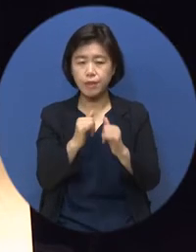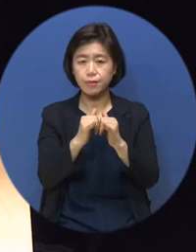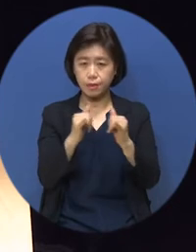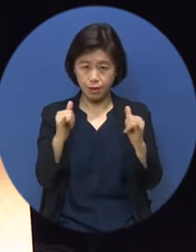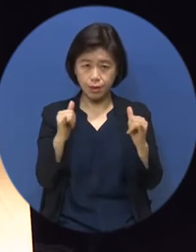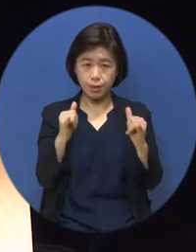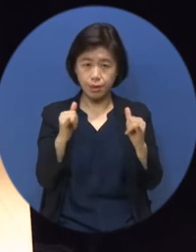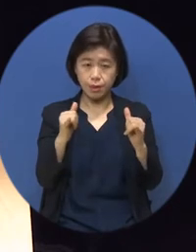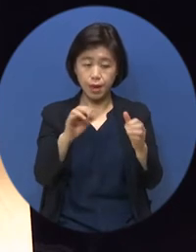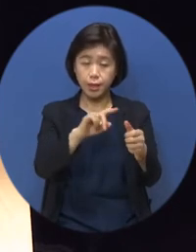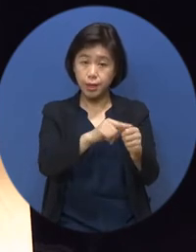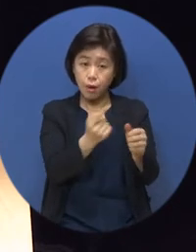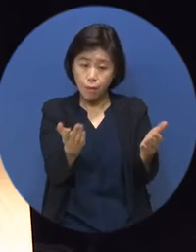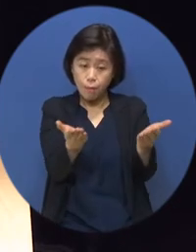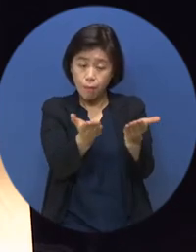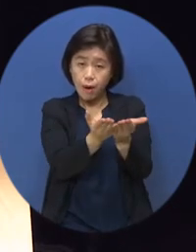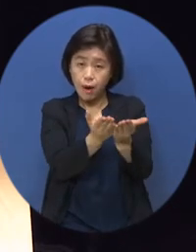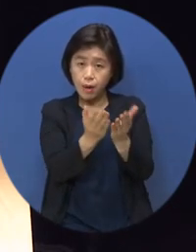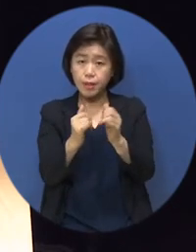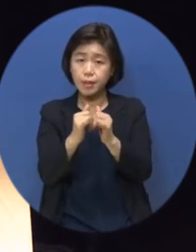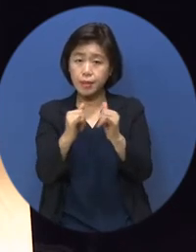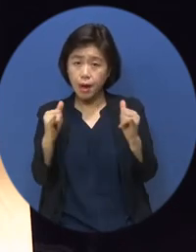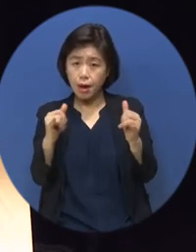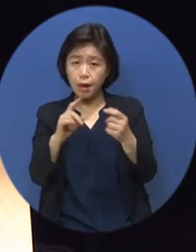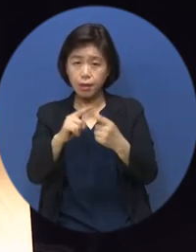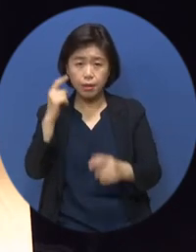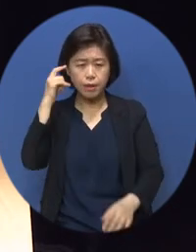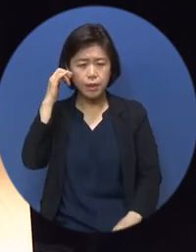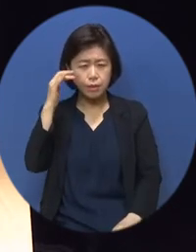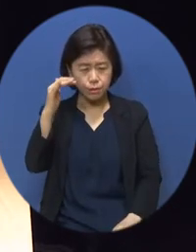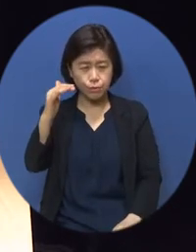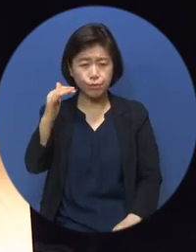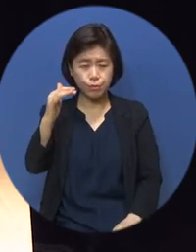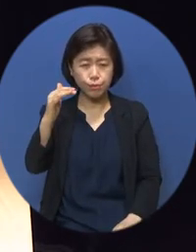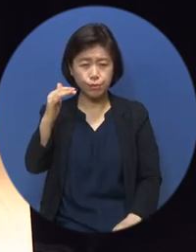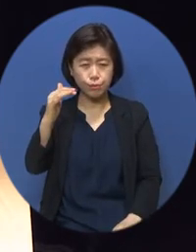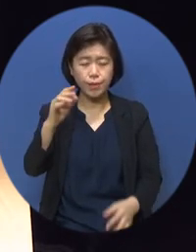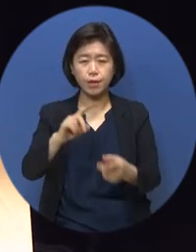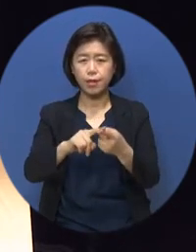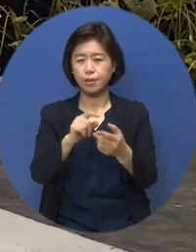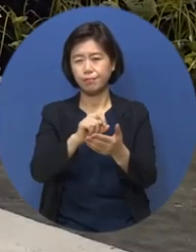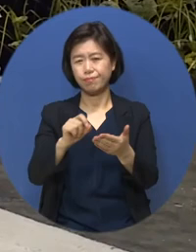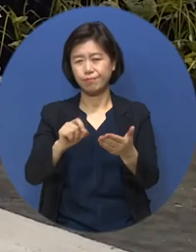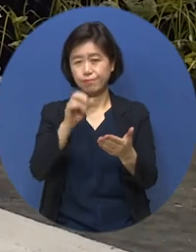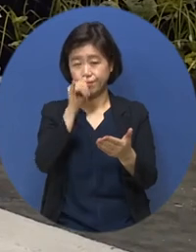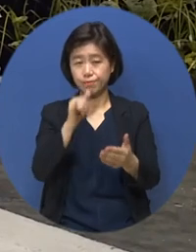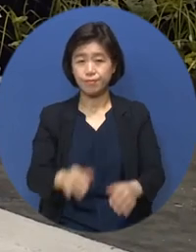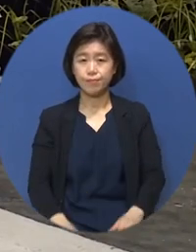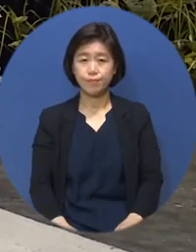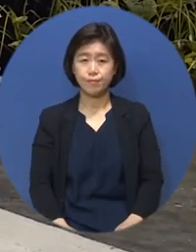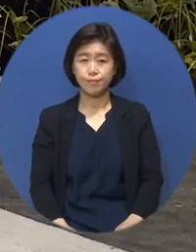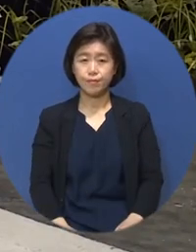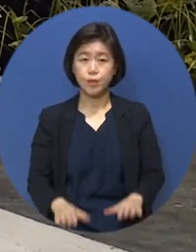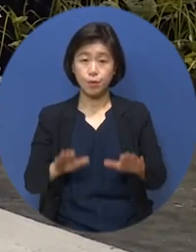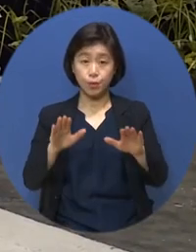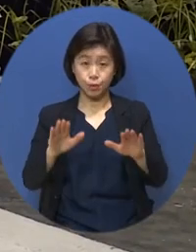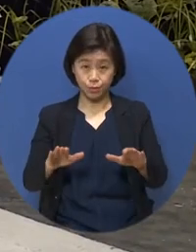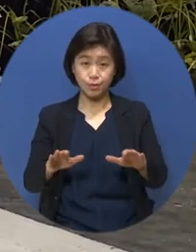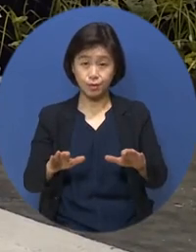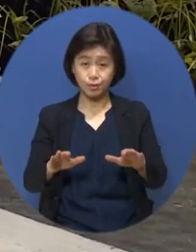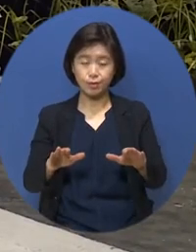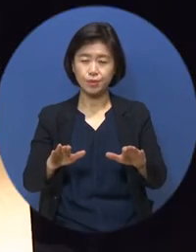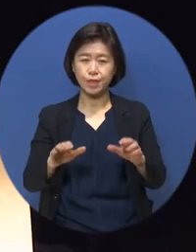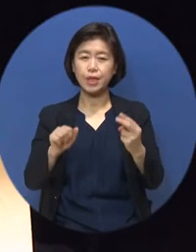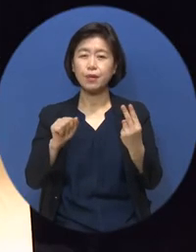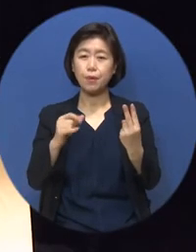자연과 동격인 사람이 그리운 이 시절의 말입니다. 오늘 차주일과 동행시간